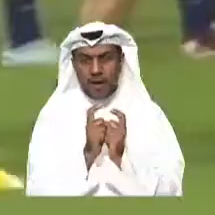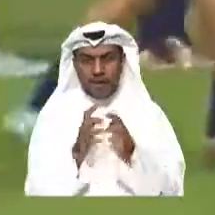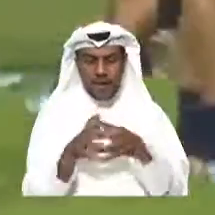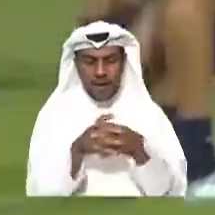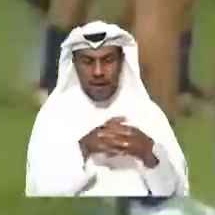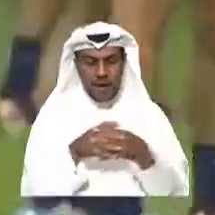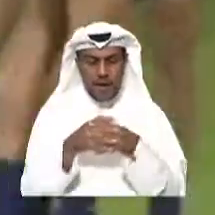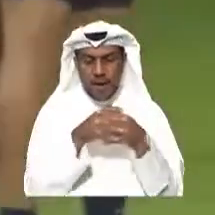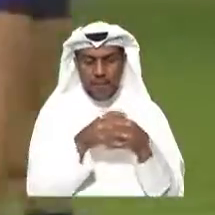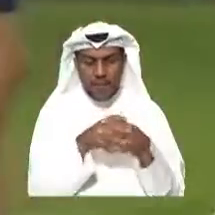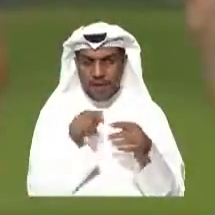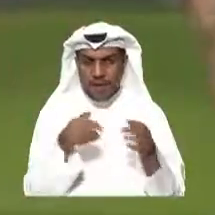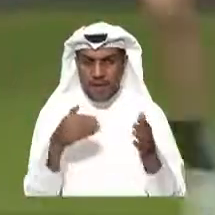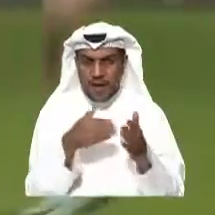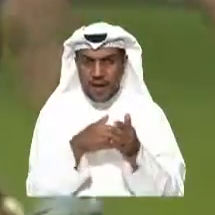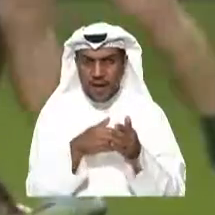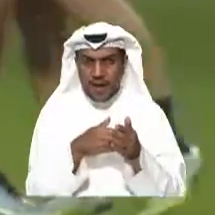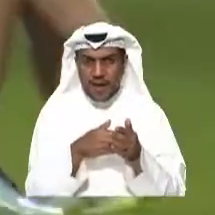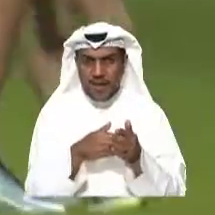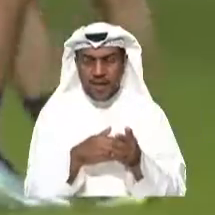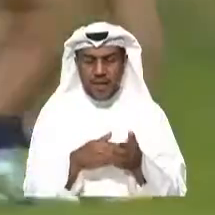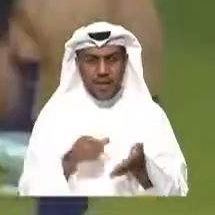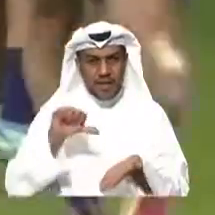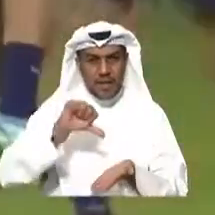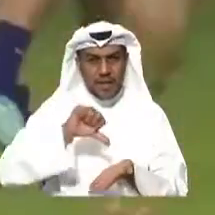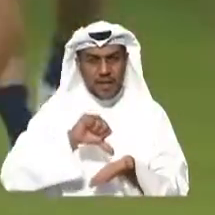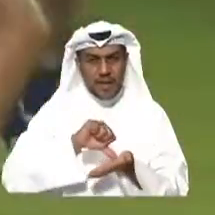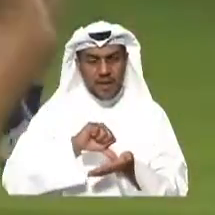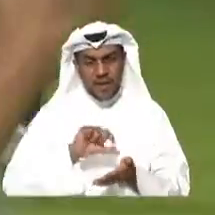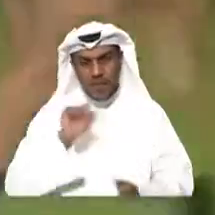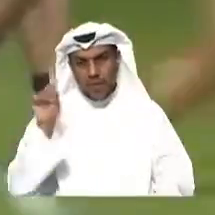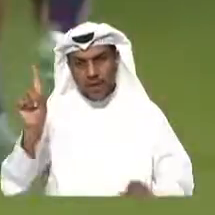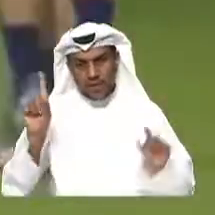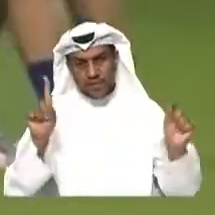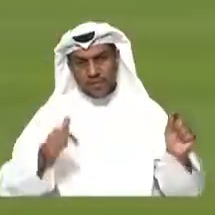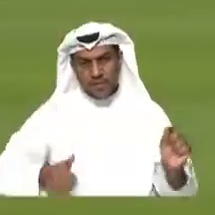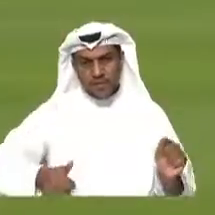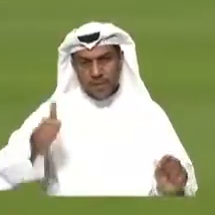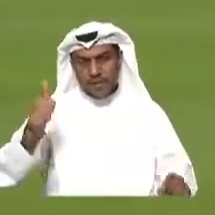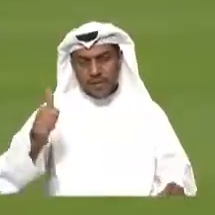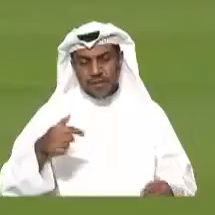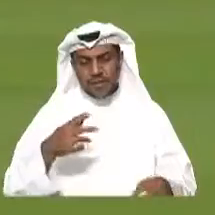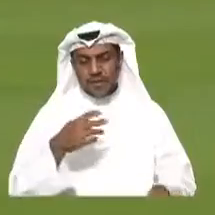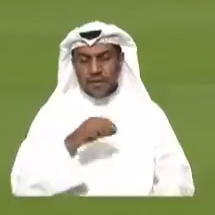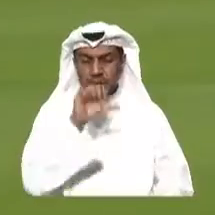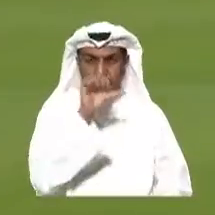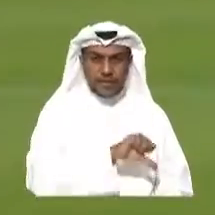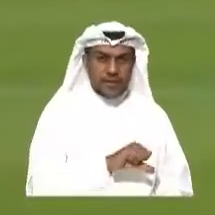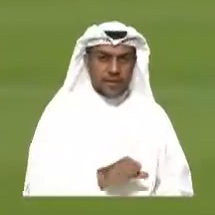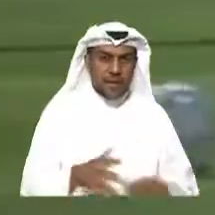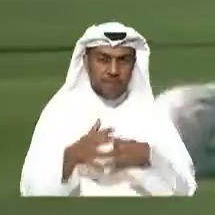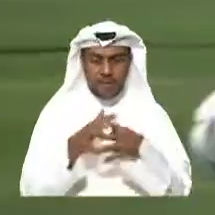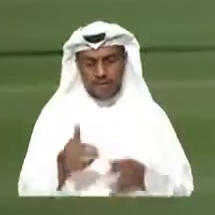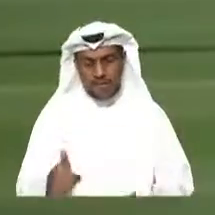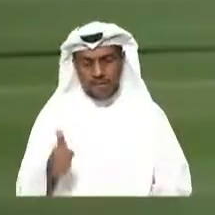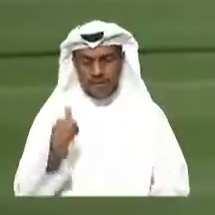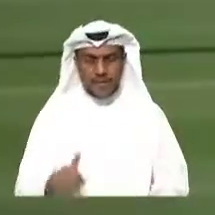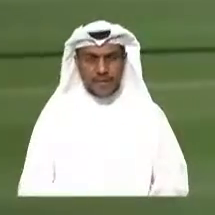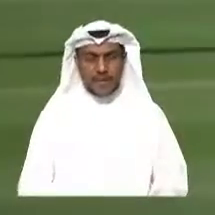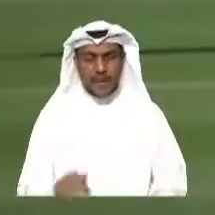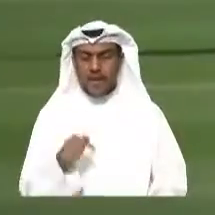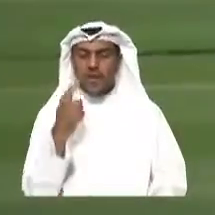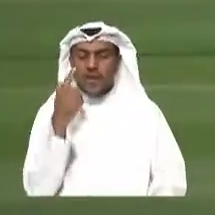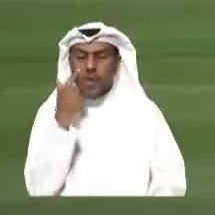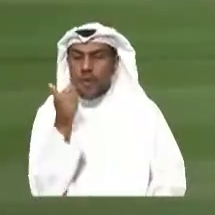التغلب على منتخب ايران بهدف دون رد وسيلتقي الفائز منهما في الدوري ربع النهائي مع الفائز من